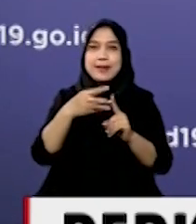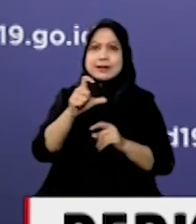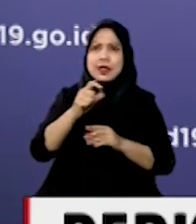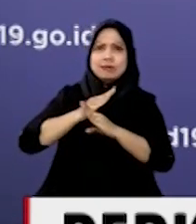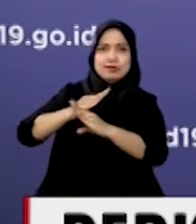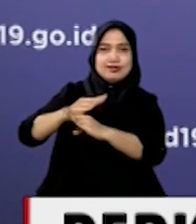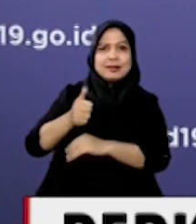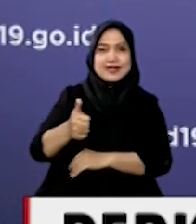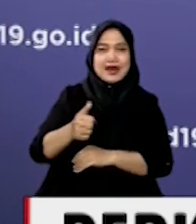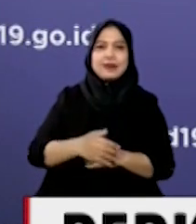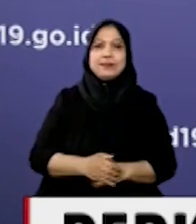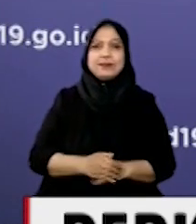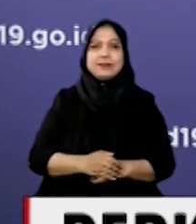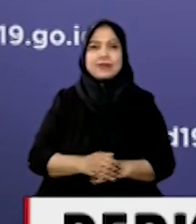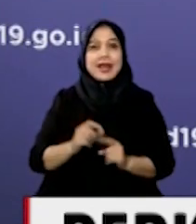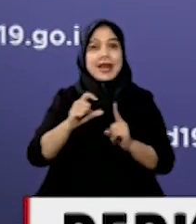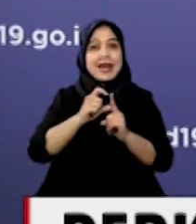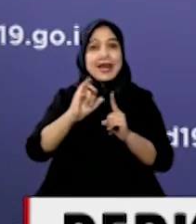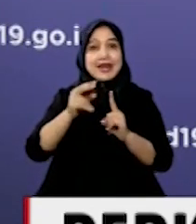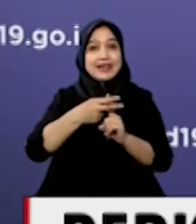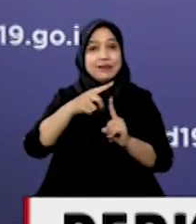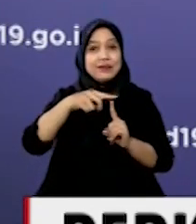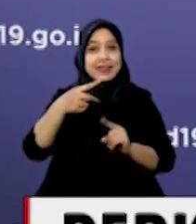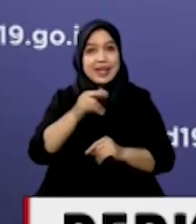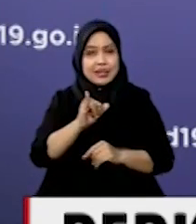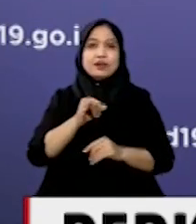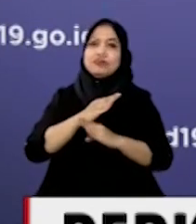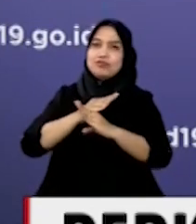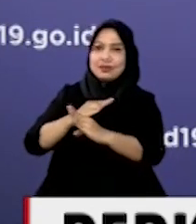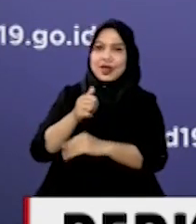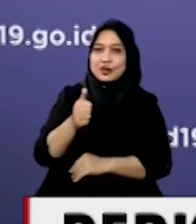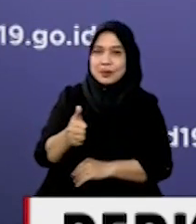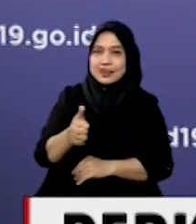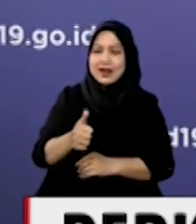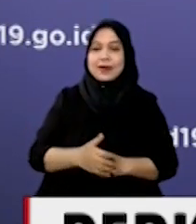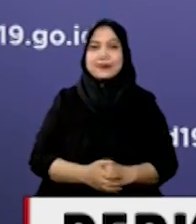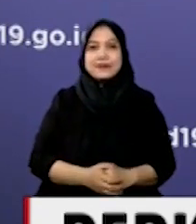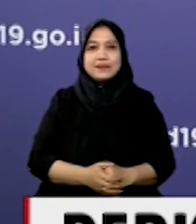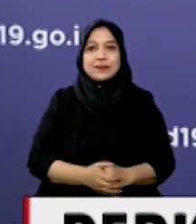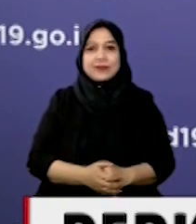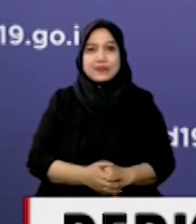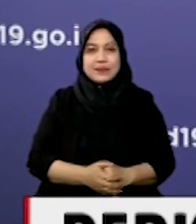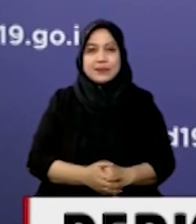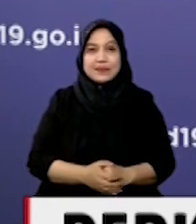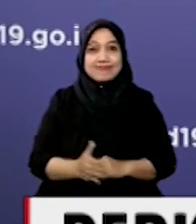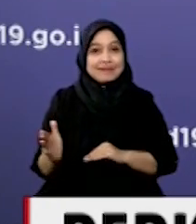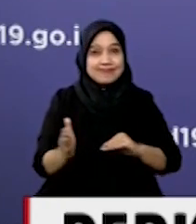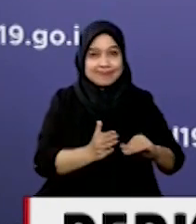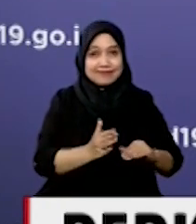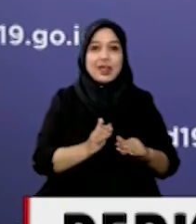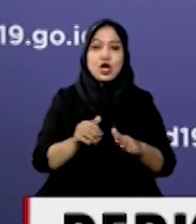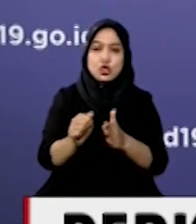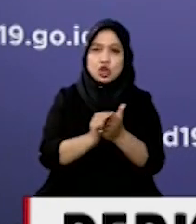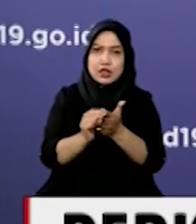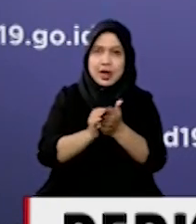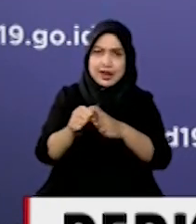ini Difteri pun bisa nah kendalikan dengan cara ini disamping itu kebiasaan mencuci tangan dengan